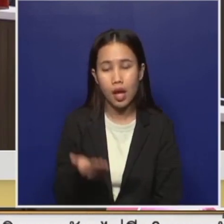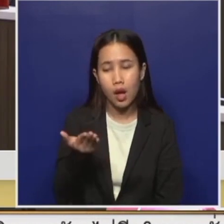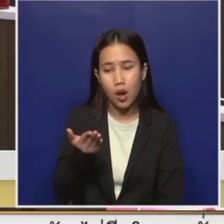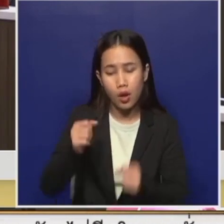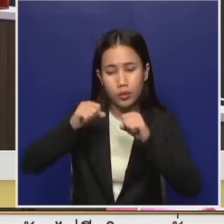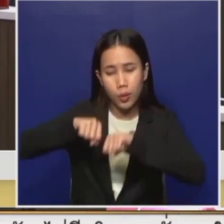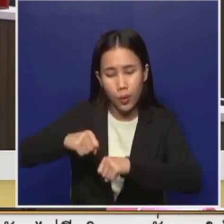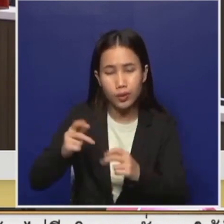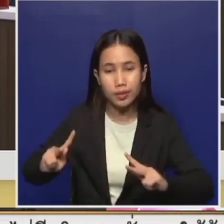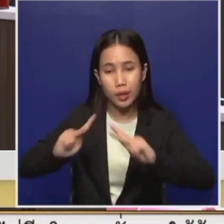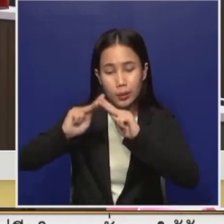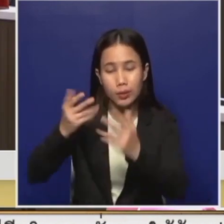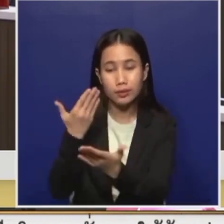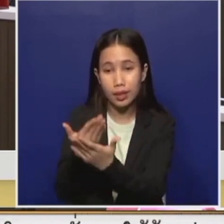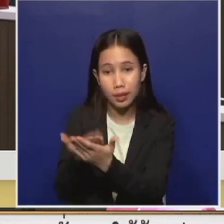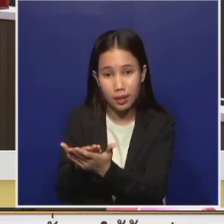สวงกางๆ ไป